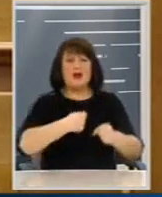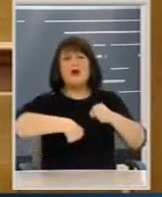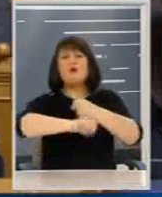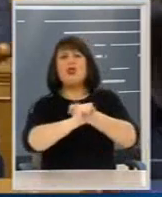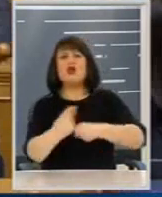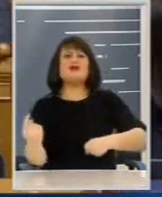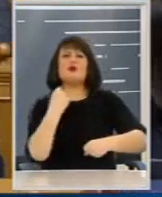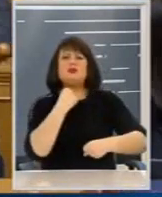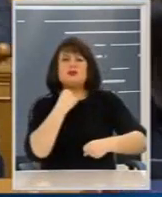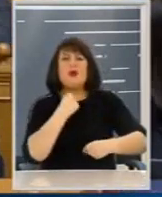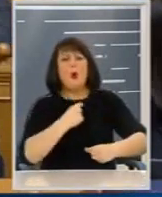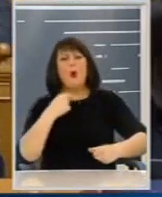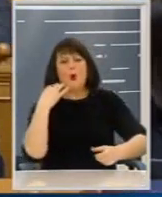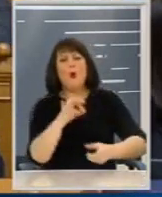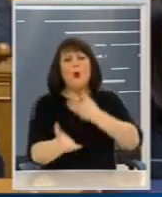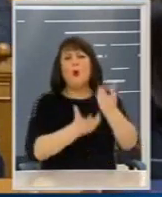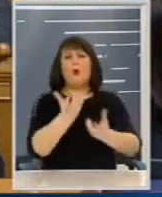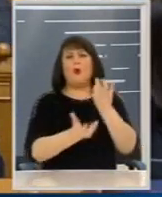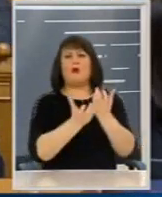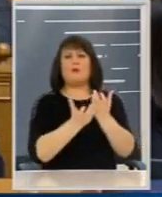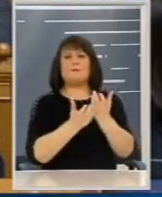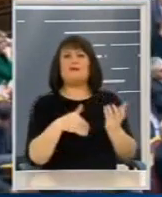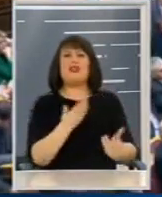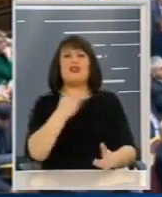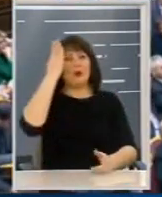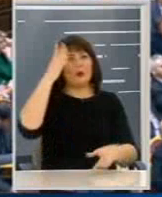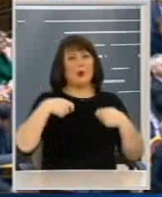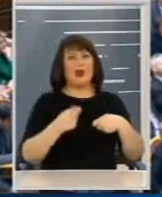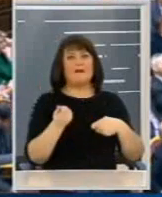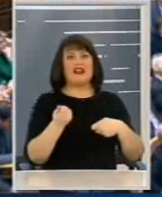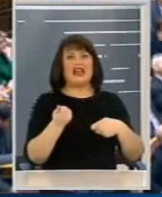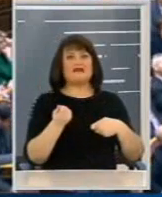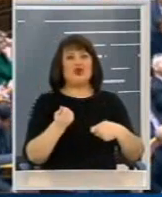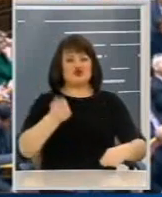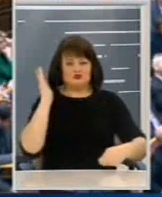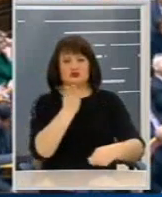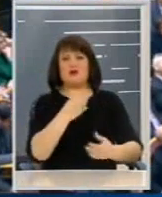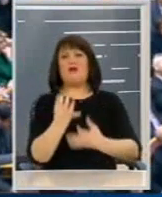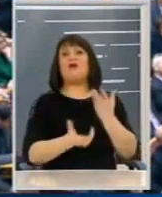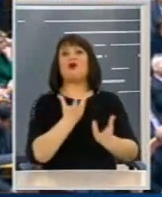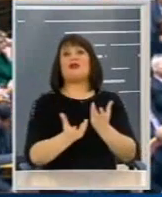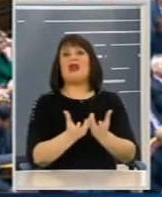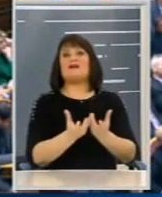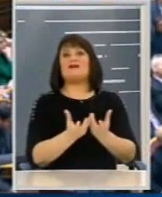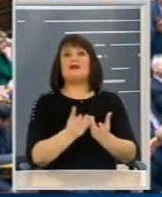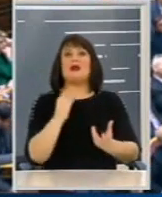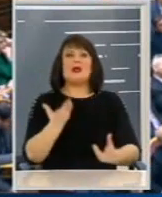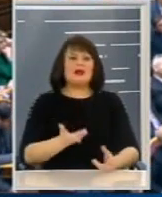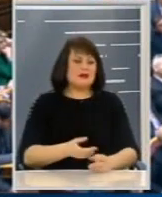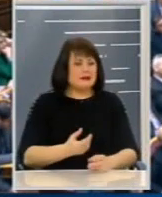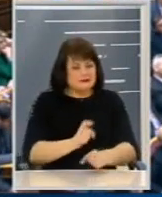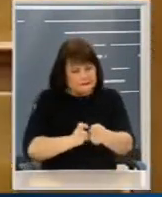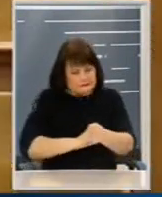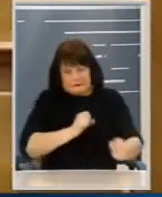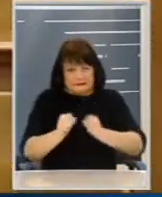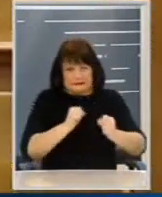ή επειδή νομίζουν ότι με αυτόν τον τρόπο δήθεν χτυπάνε τον καπιταλισμό ή επειδή απλά με αυτόν τον τρόπο εκτονώνονται.